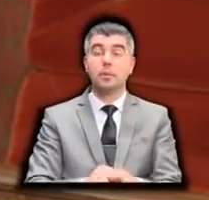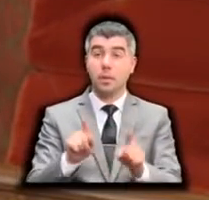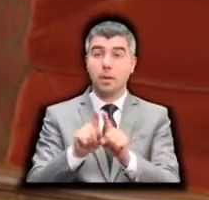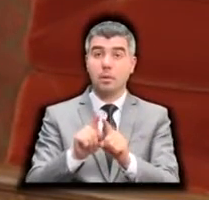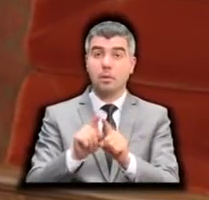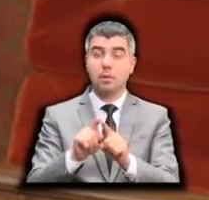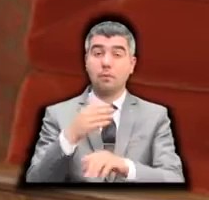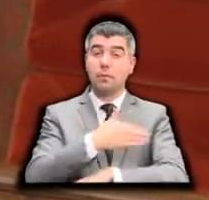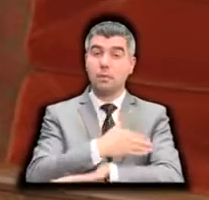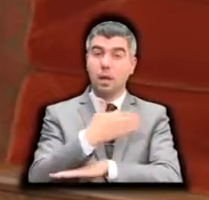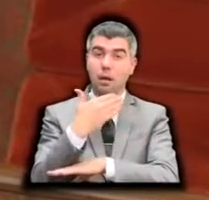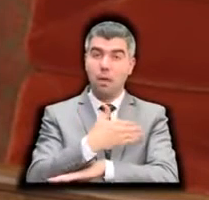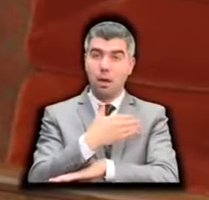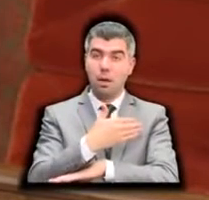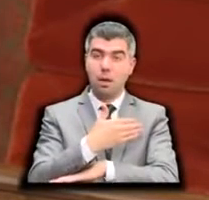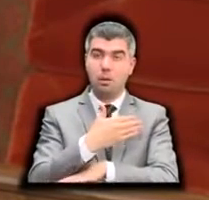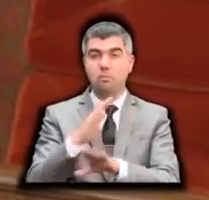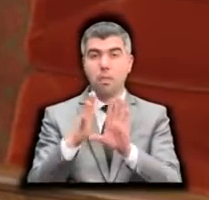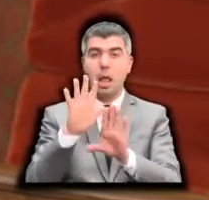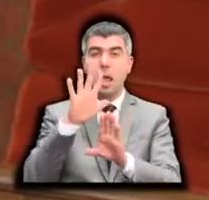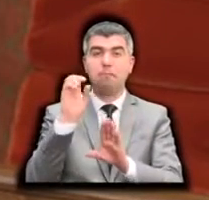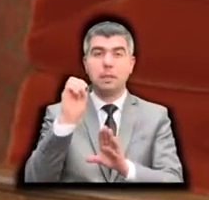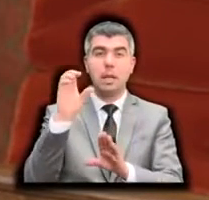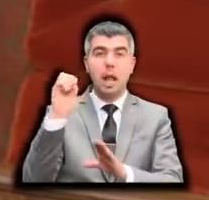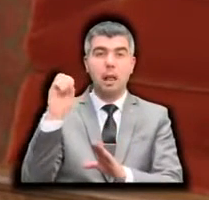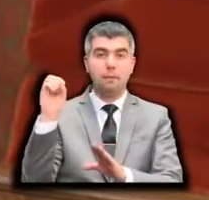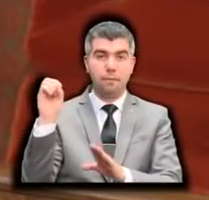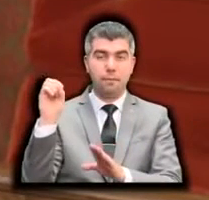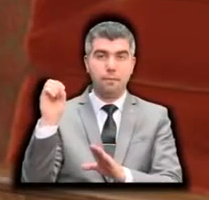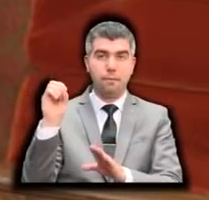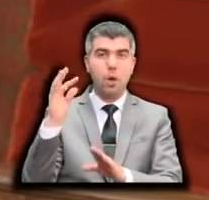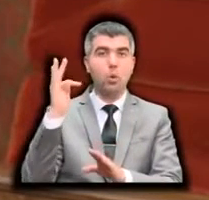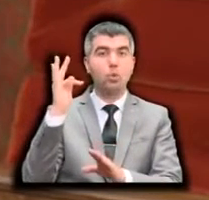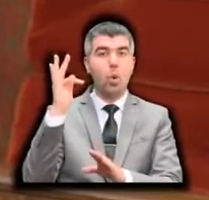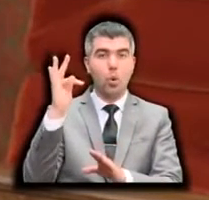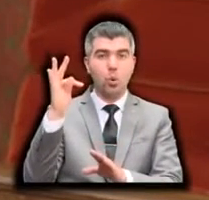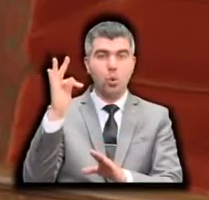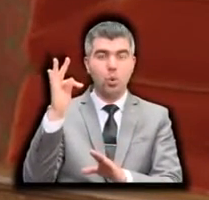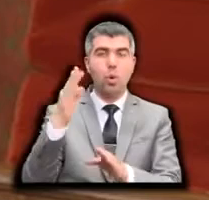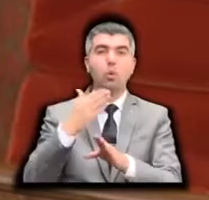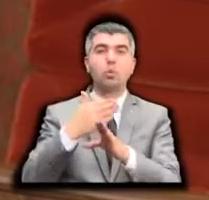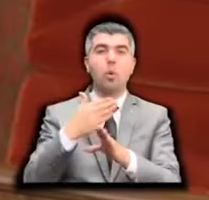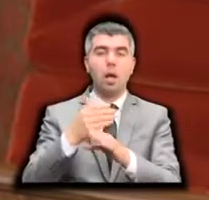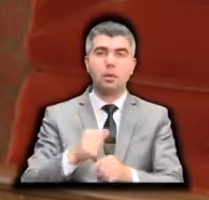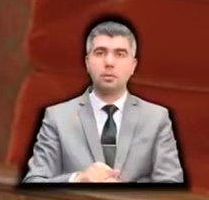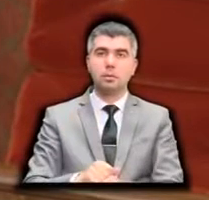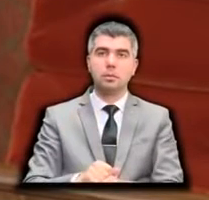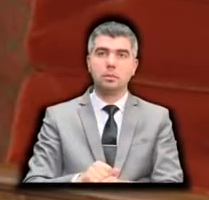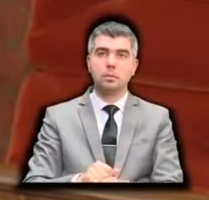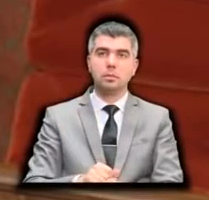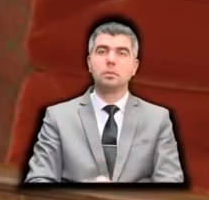استيراد بحدود 50,000 طن ديال السكر